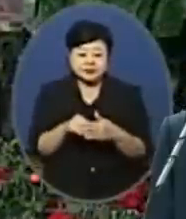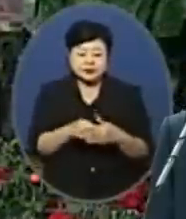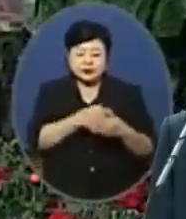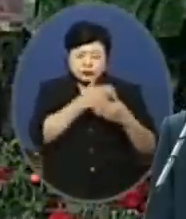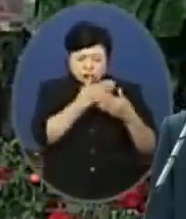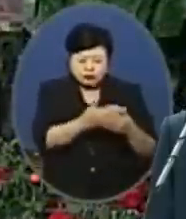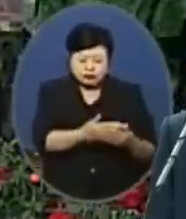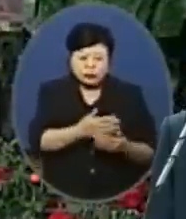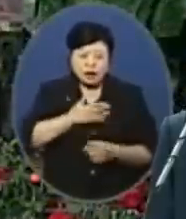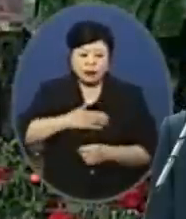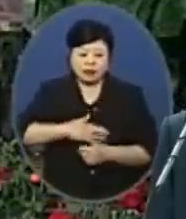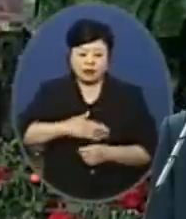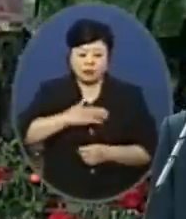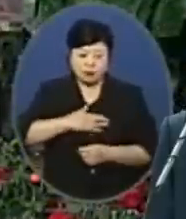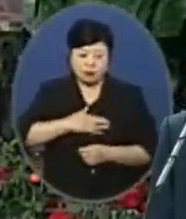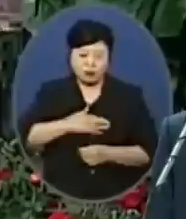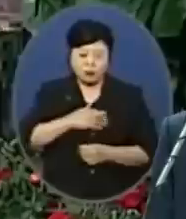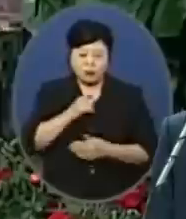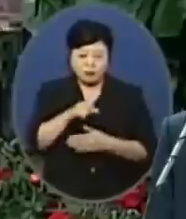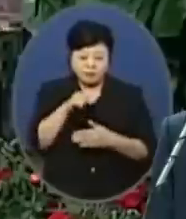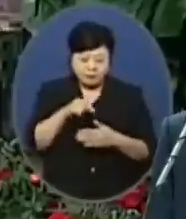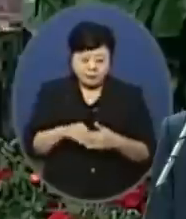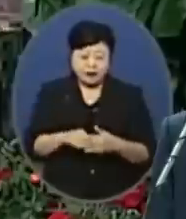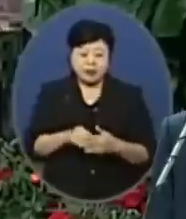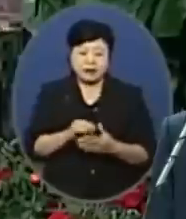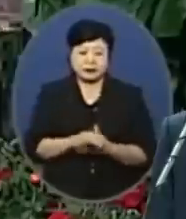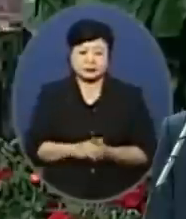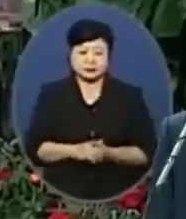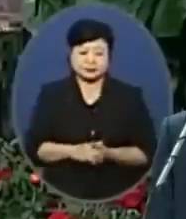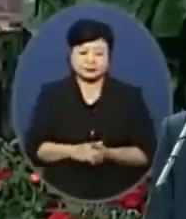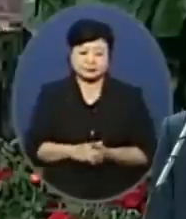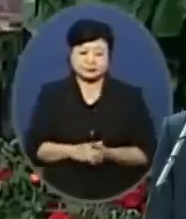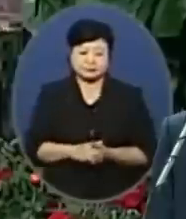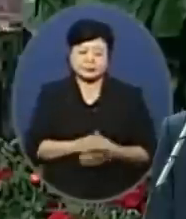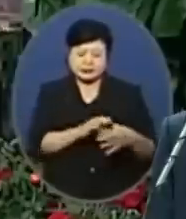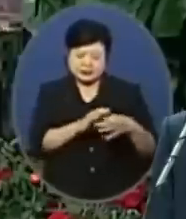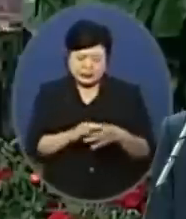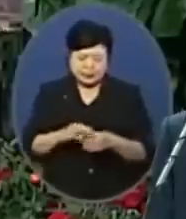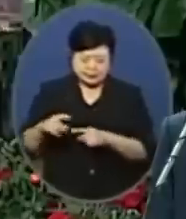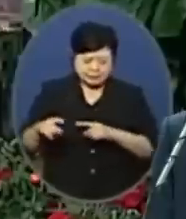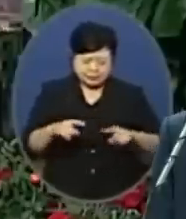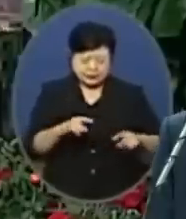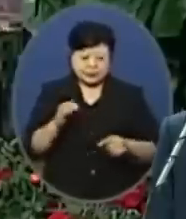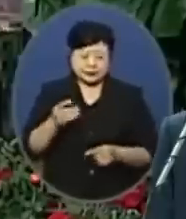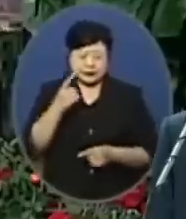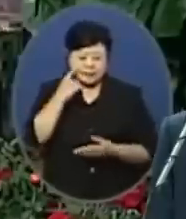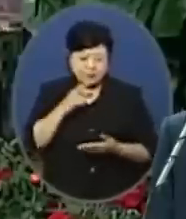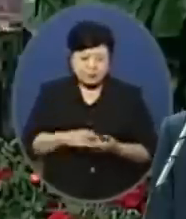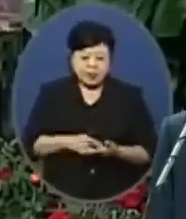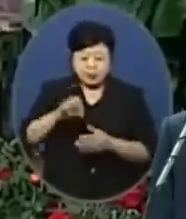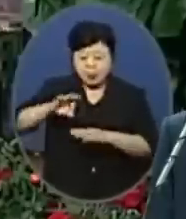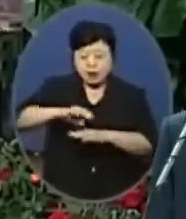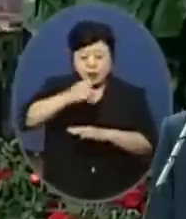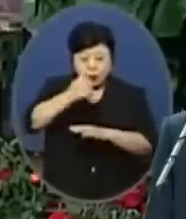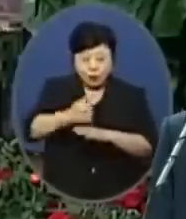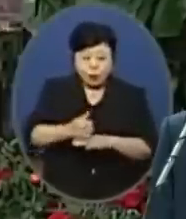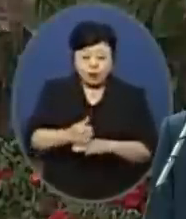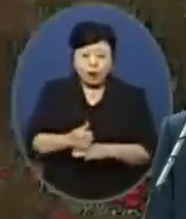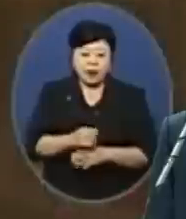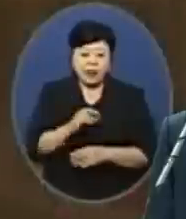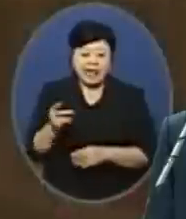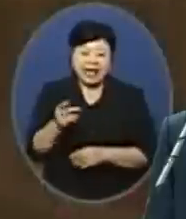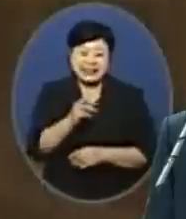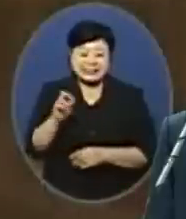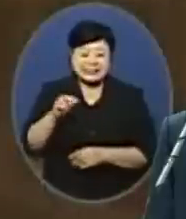중요성을 알고 내 마음을 끊임없이 다스려야 되는 것입니다. 발명왕 에디슨은 마음이